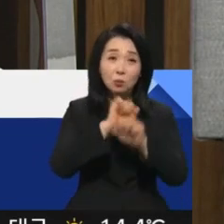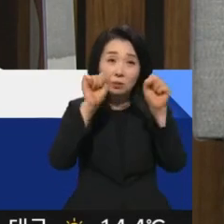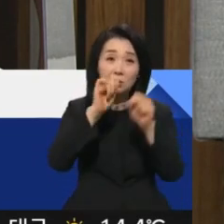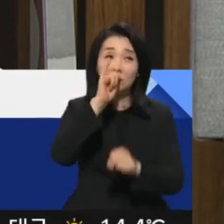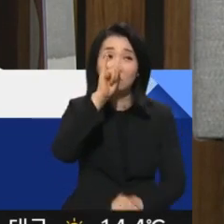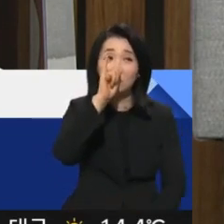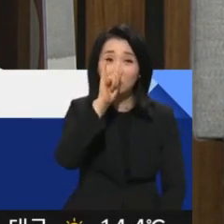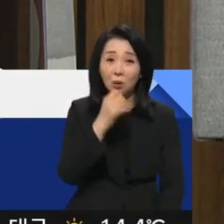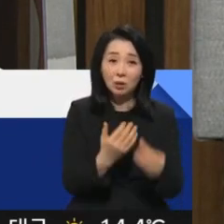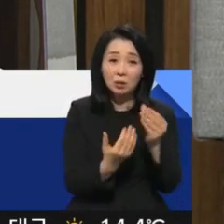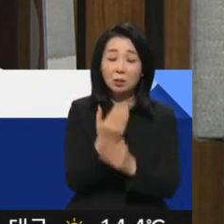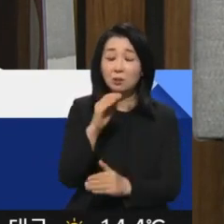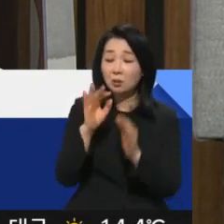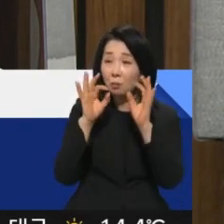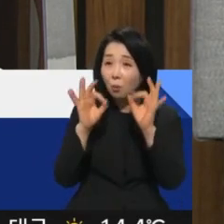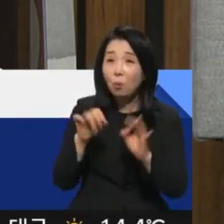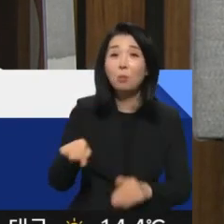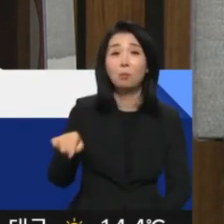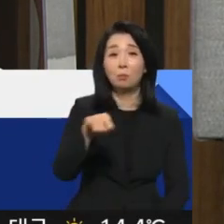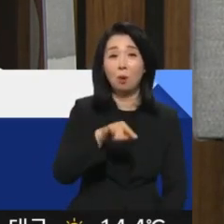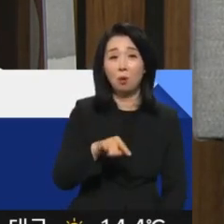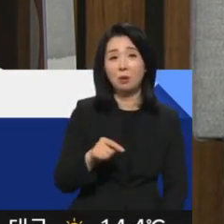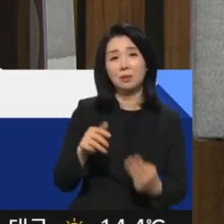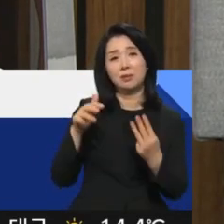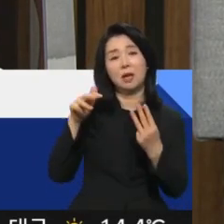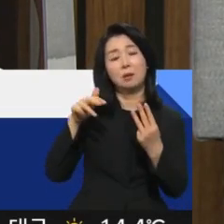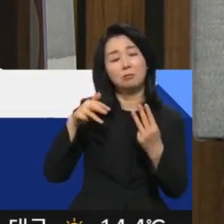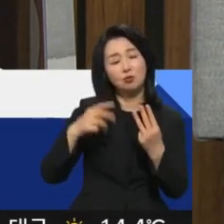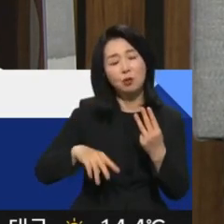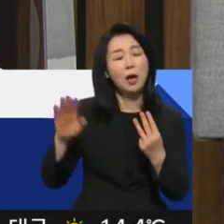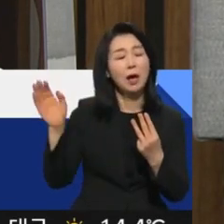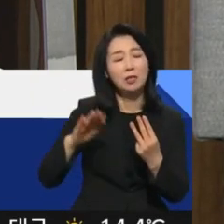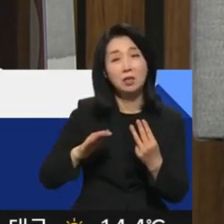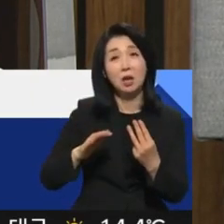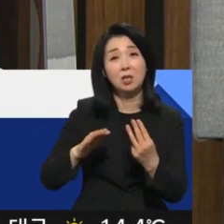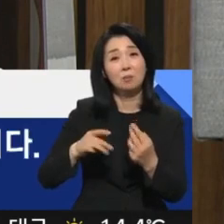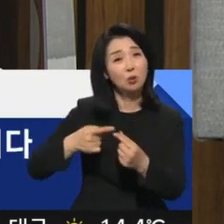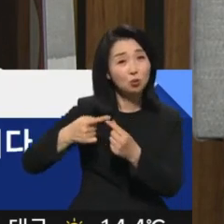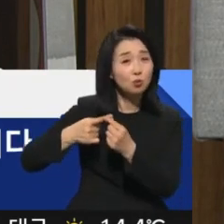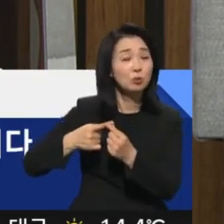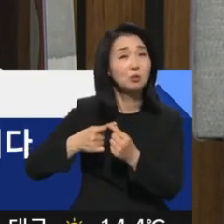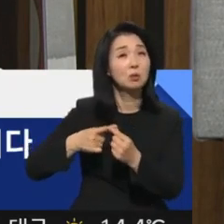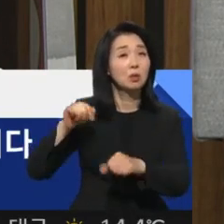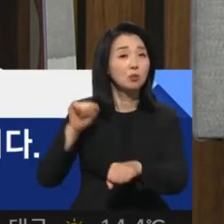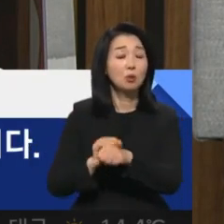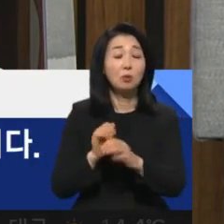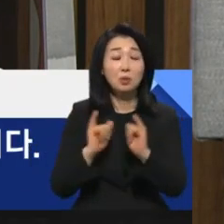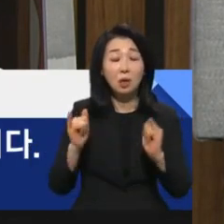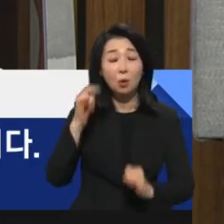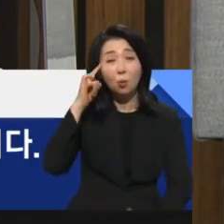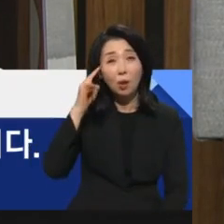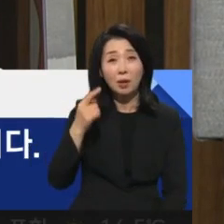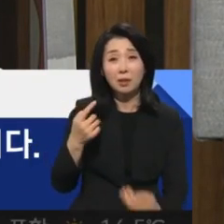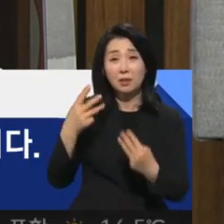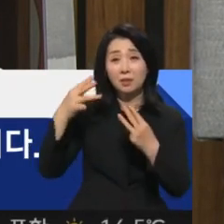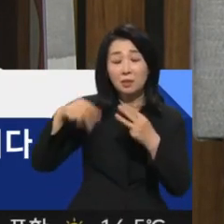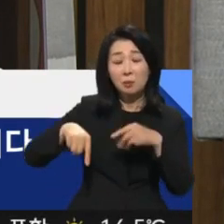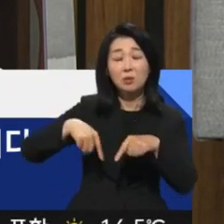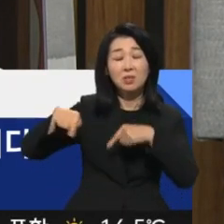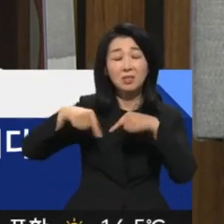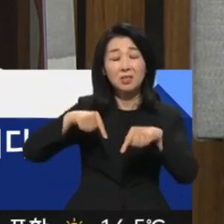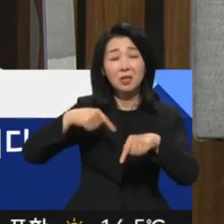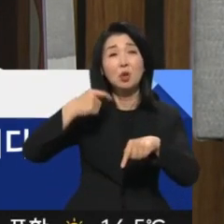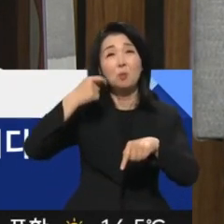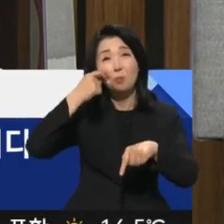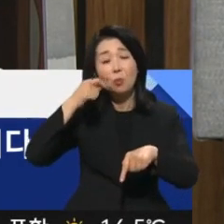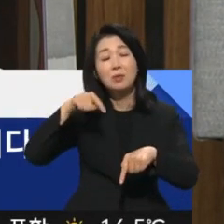있고 참사 현장에서 본 모두는 삼류가 아닌 인류였습니다 삼류는 그 위에서 시스템을 잘 돌아가게 지휘를 하지 못한